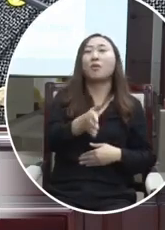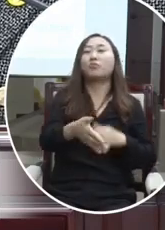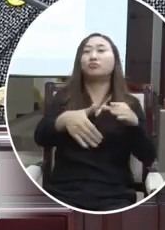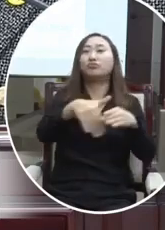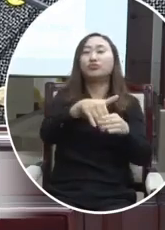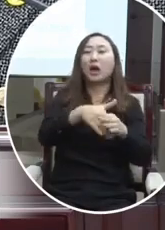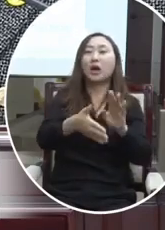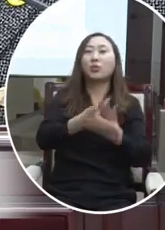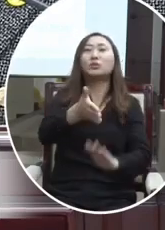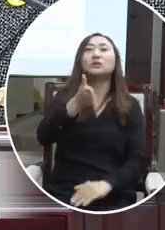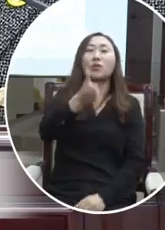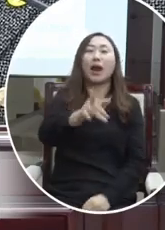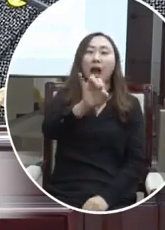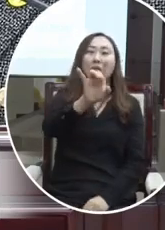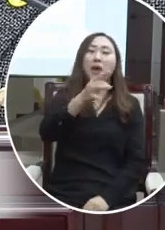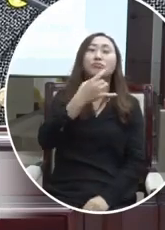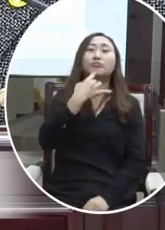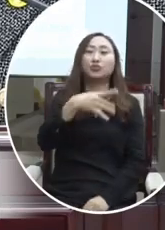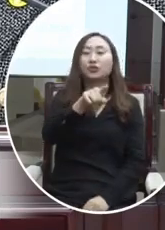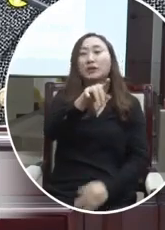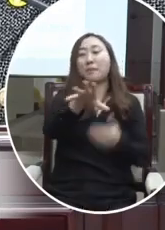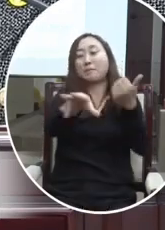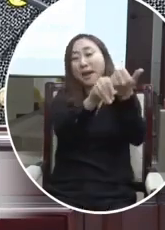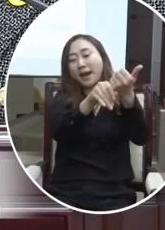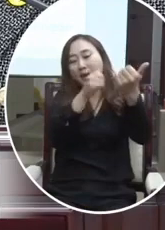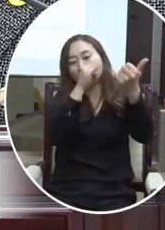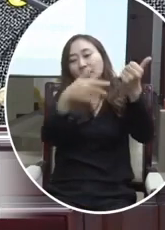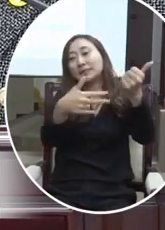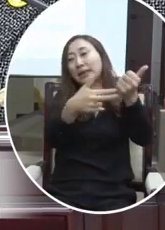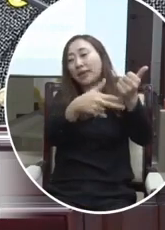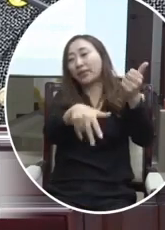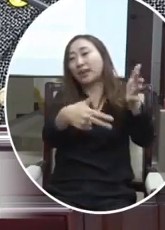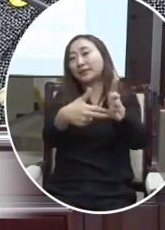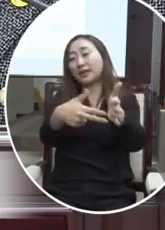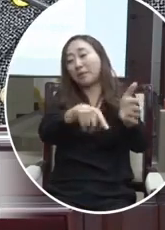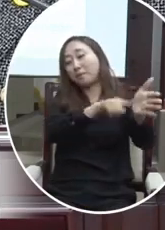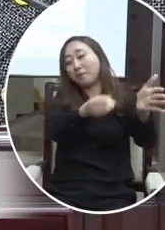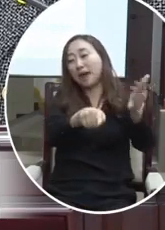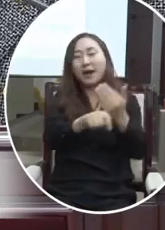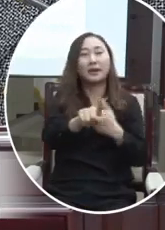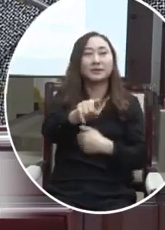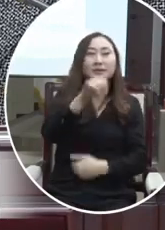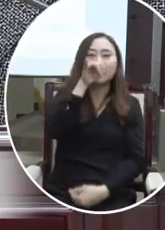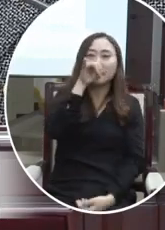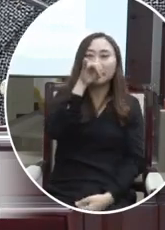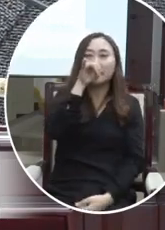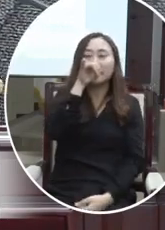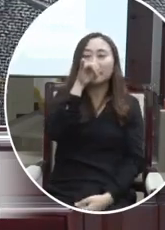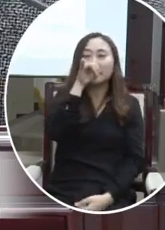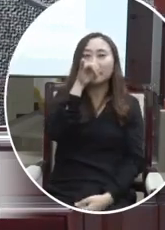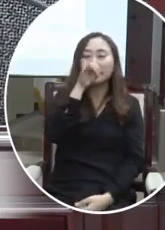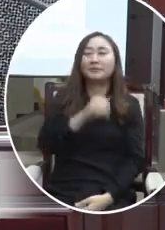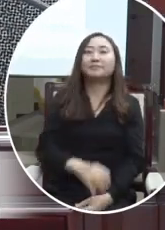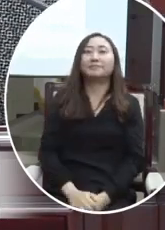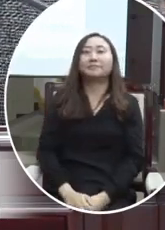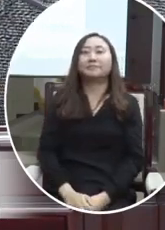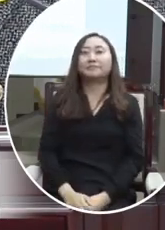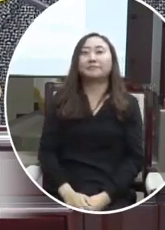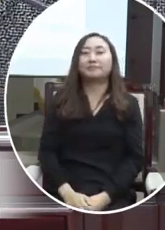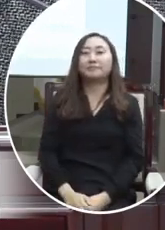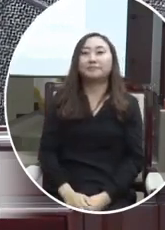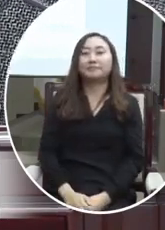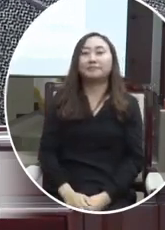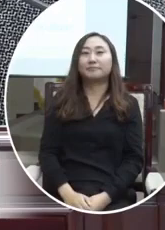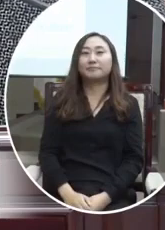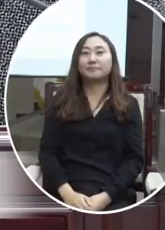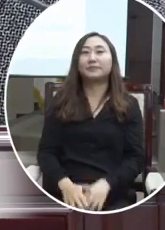우리 구청 조직으로 보면 문화도시과가 컨트롤 타워가 돼서 이제 어찌됐든 손발이 되어주는 건 문화재단에서 하는